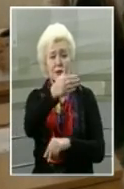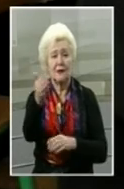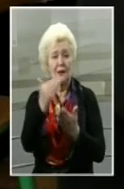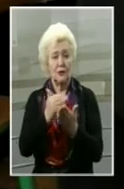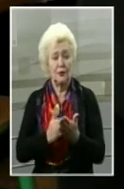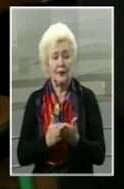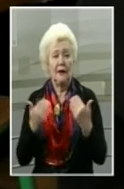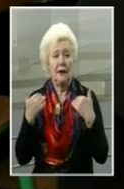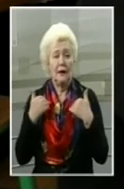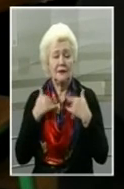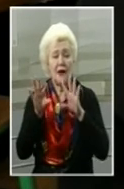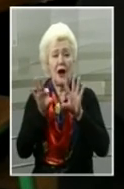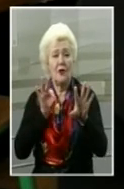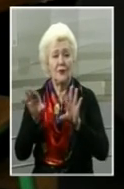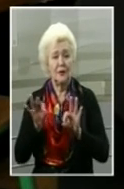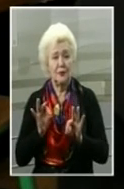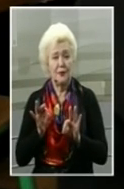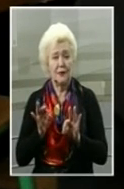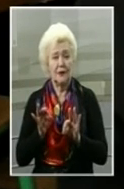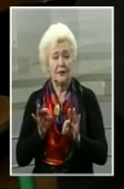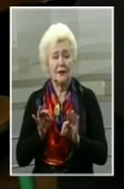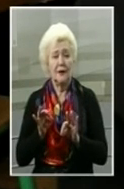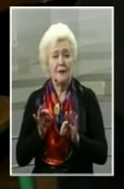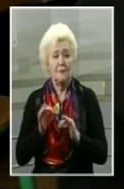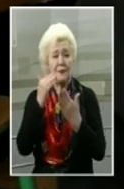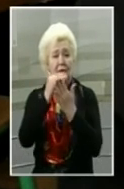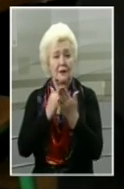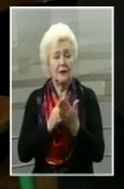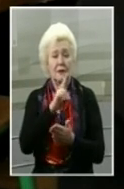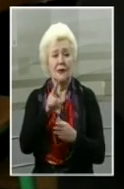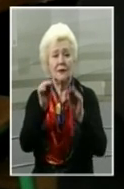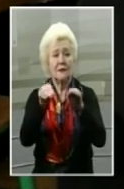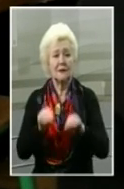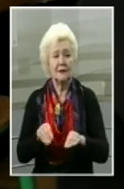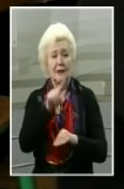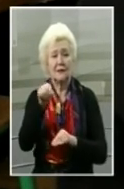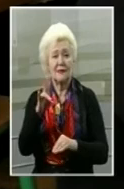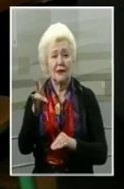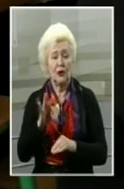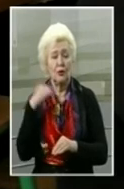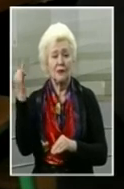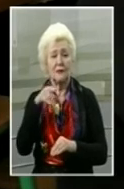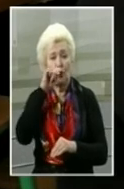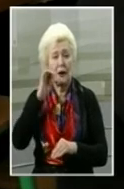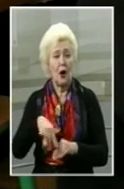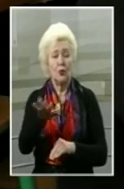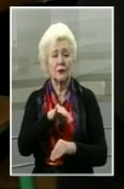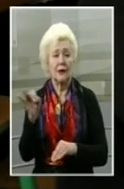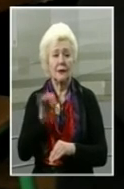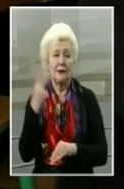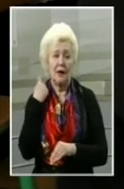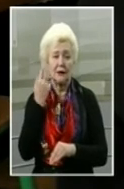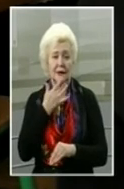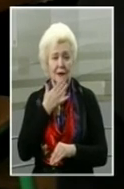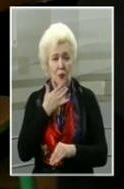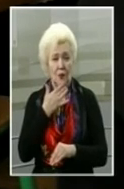предметі. Я вибрав на предмети, які я складаю на ЗНО, це історія України та англійська